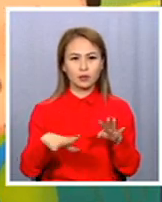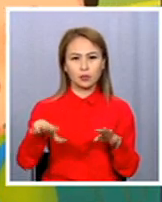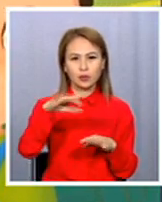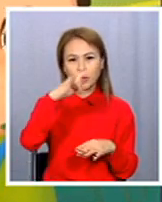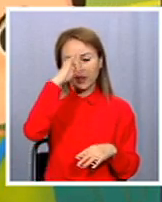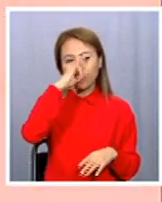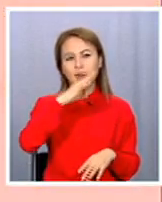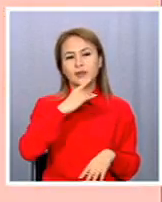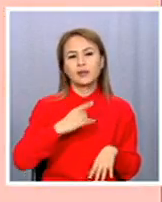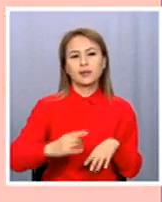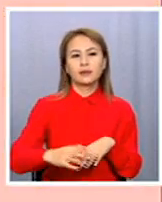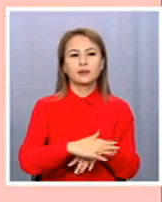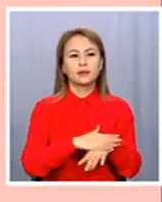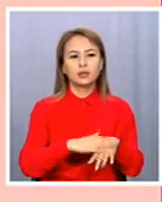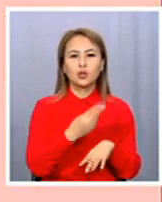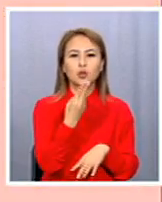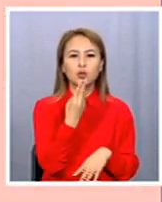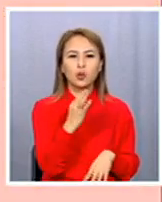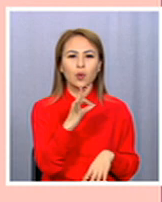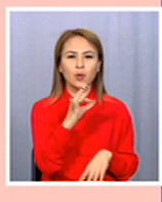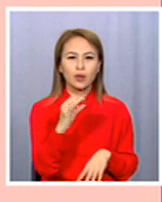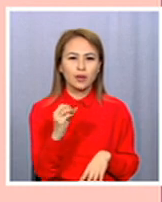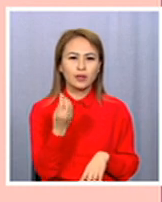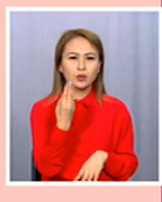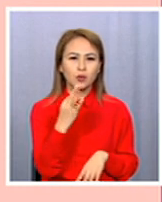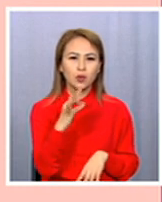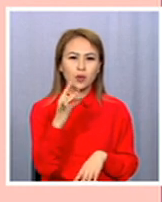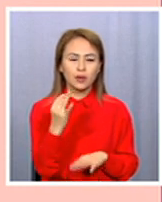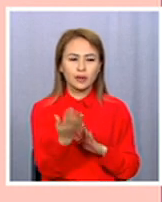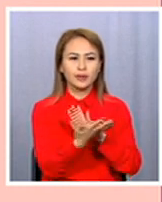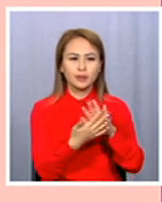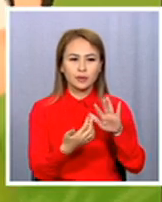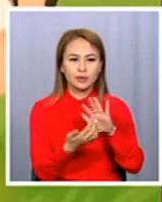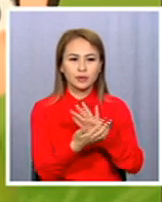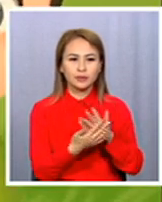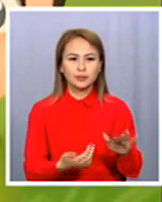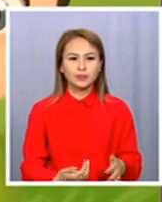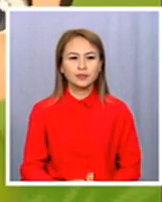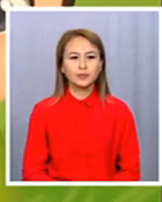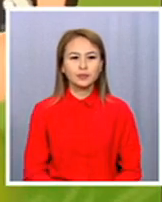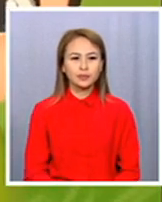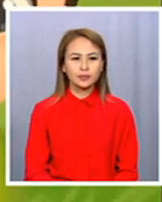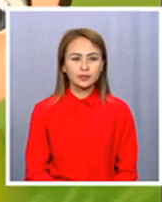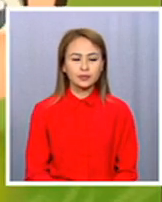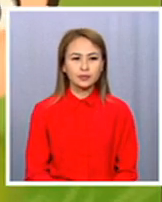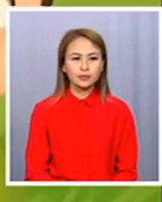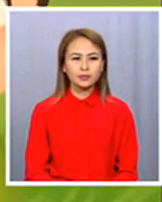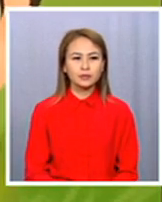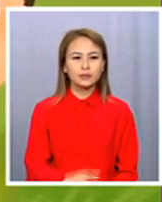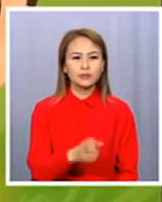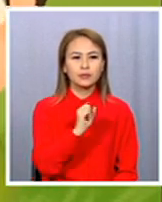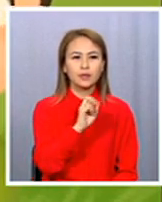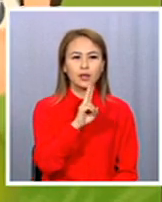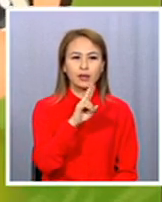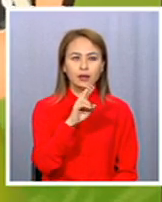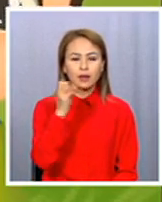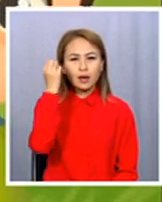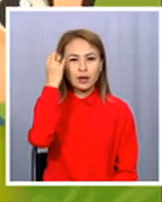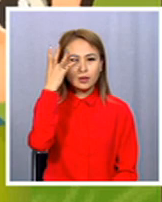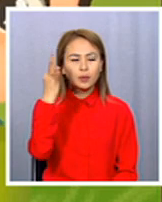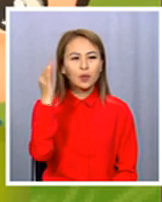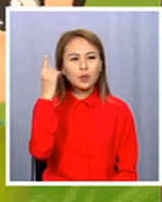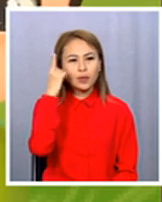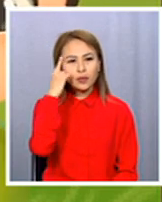қазақ елі, шүре-шүре кел деп шақырады мені. Ақыл менен ойға кенен